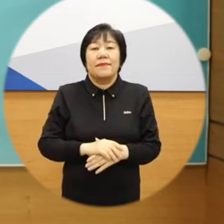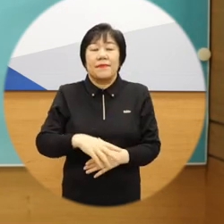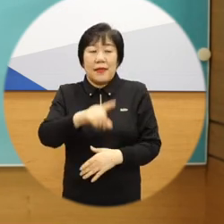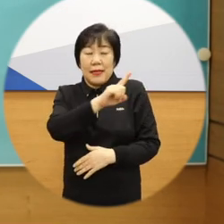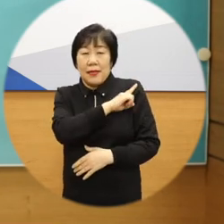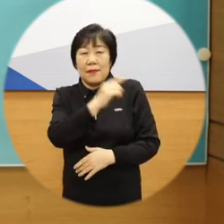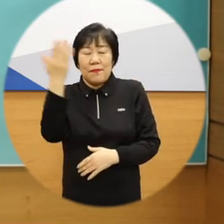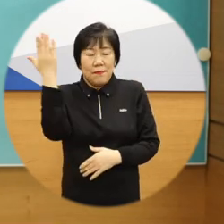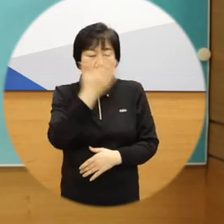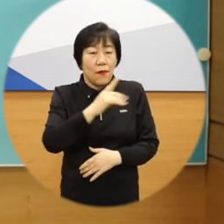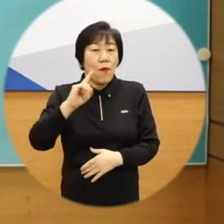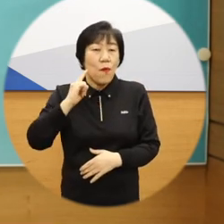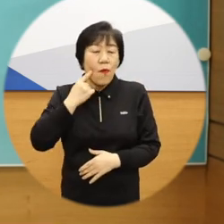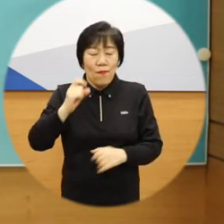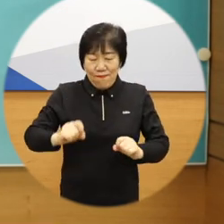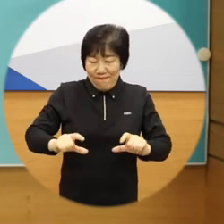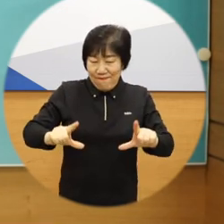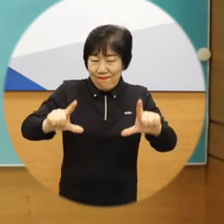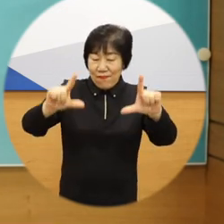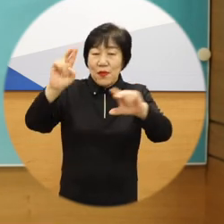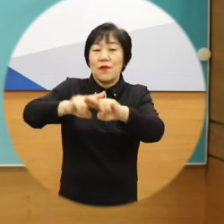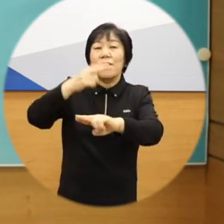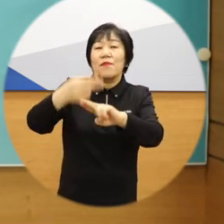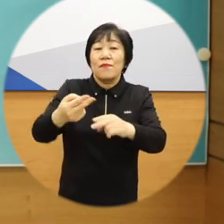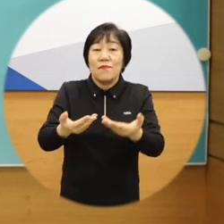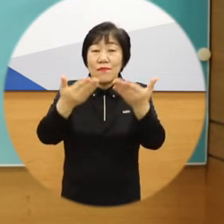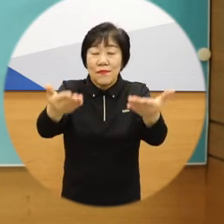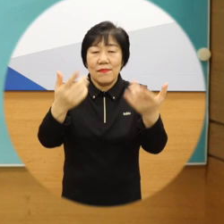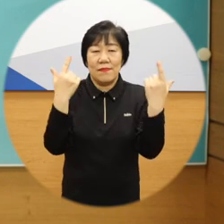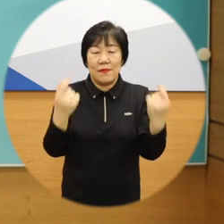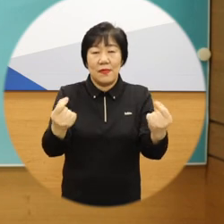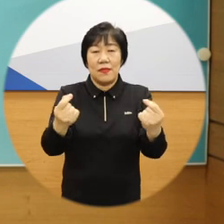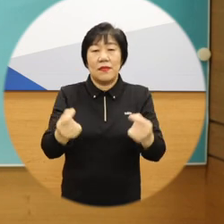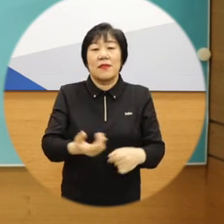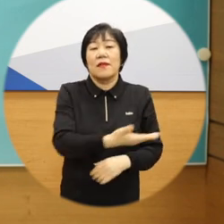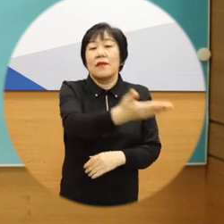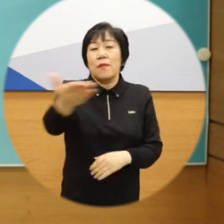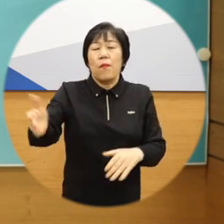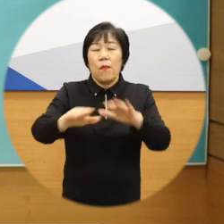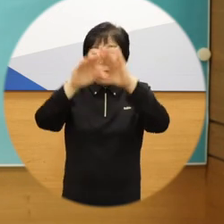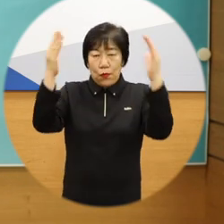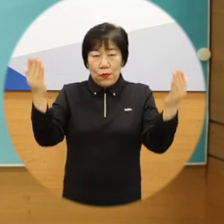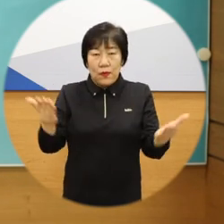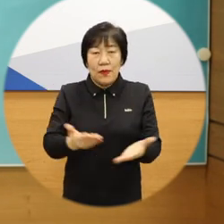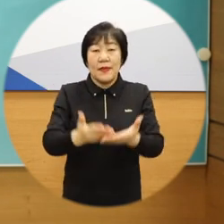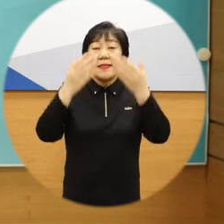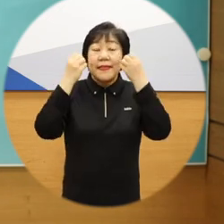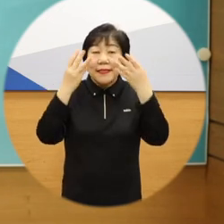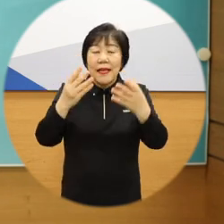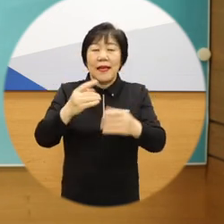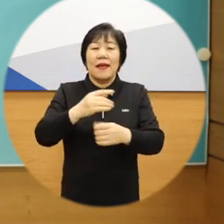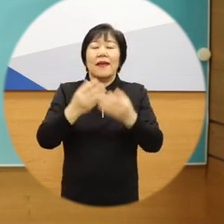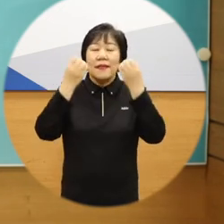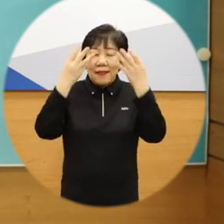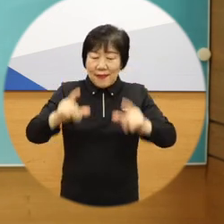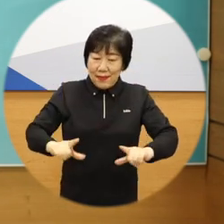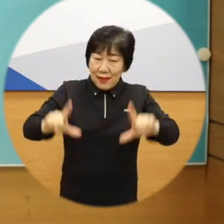가장 맑고 고운 해오름을 선물하는 마음으로 시민 여러분 모두에게 새해,